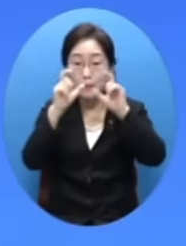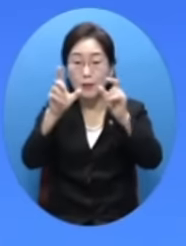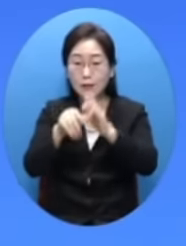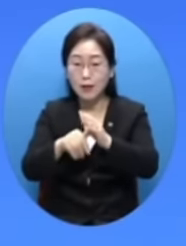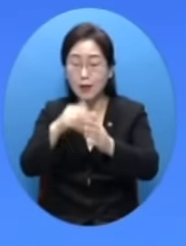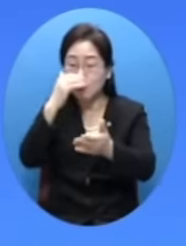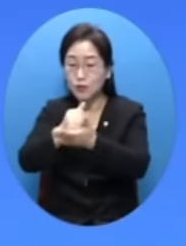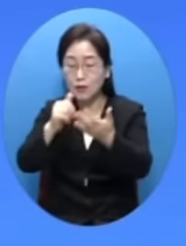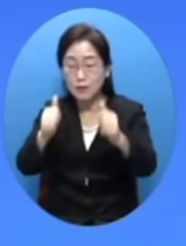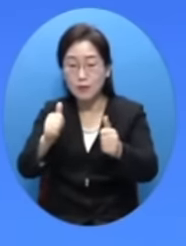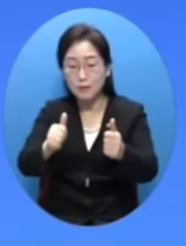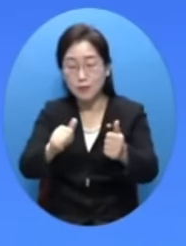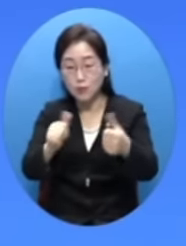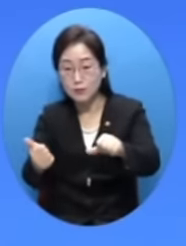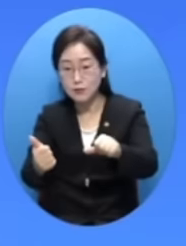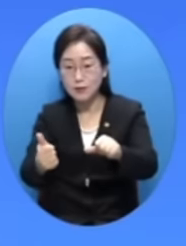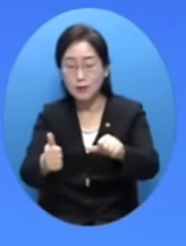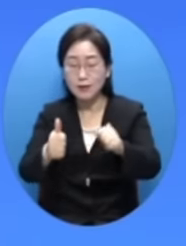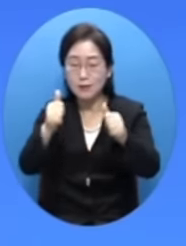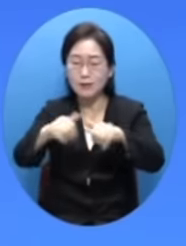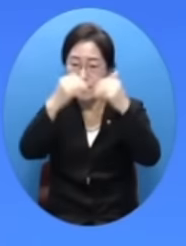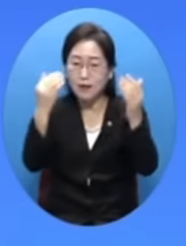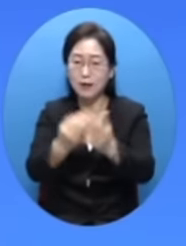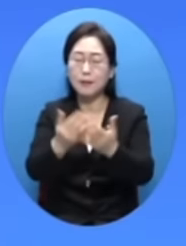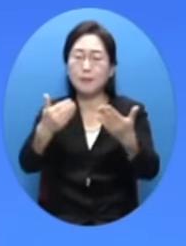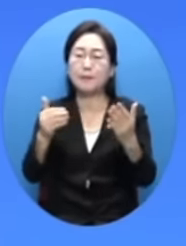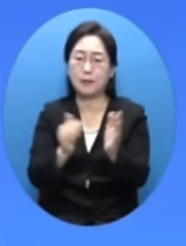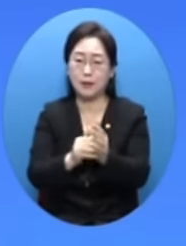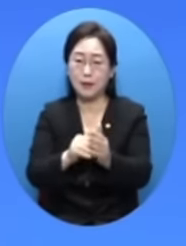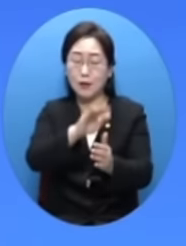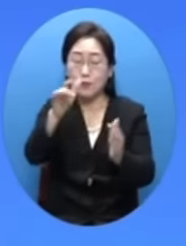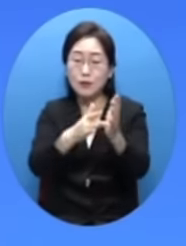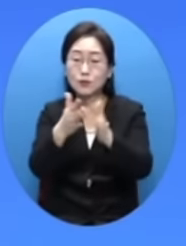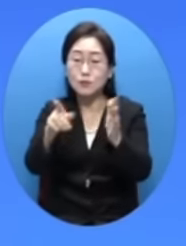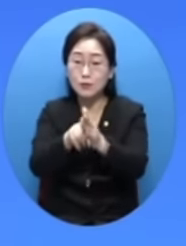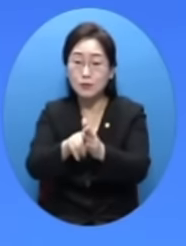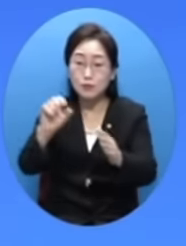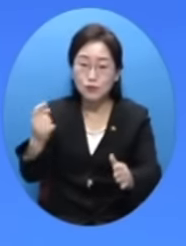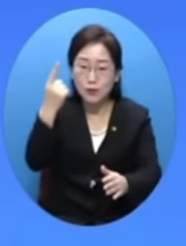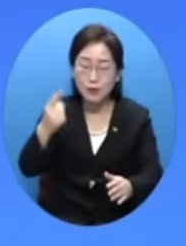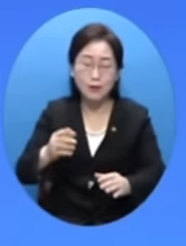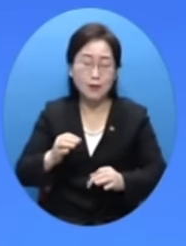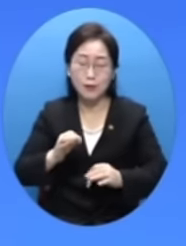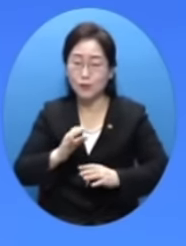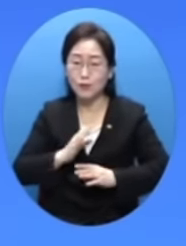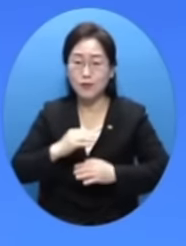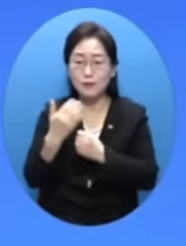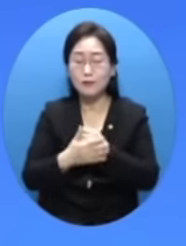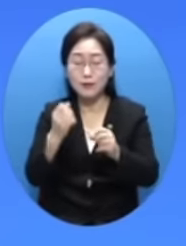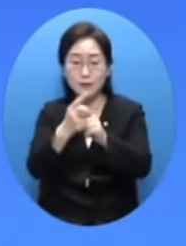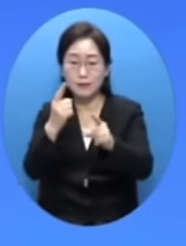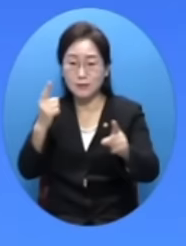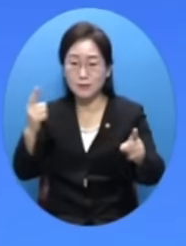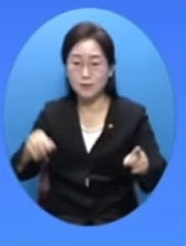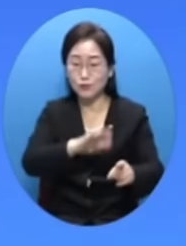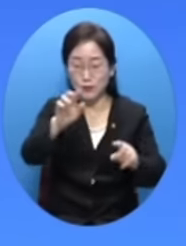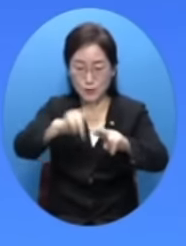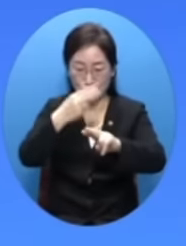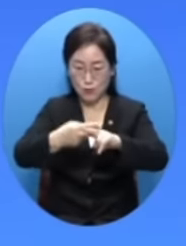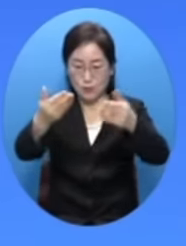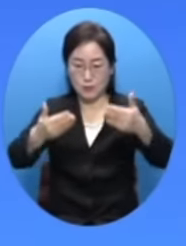것입니다. 예수님을 나의 구세주로 영접하는 그 순간 우리는 주님의 그 놀라운 은혜가 예수님의 승리가 우리에게 선물로